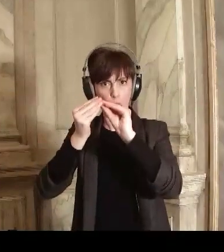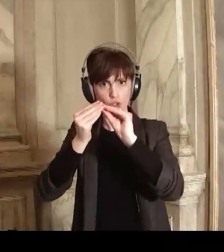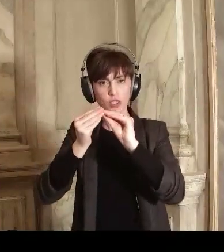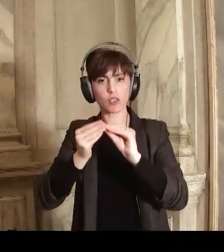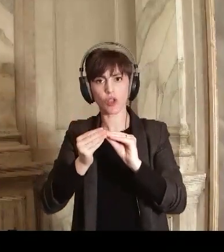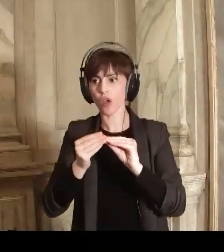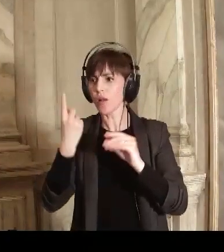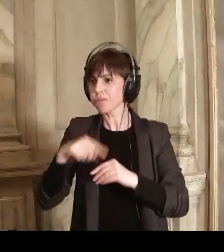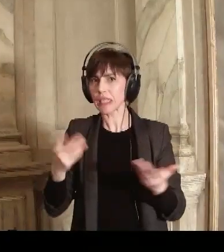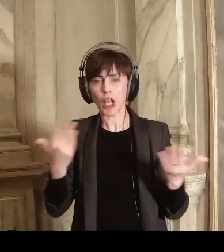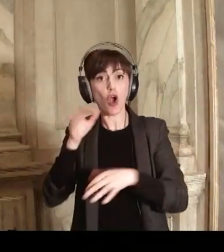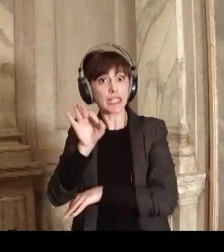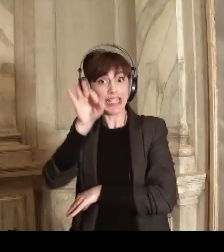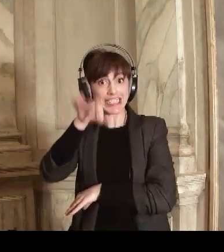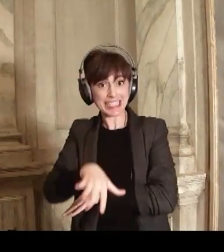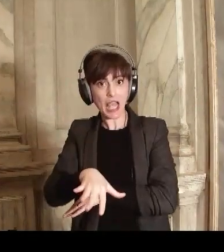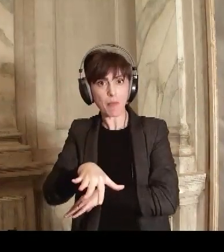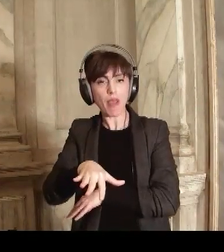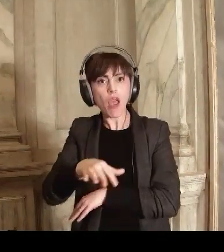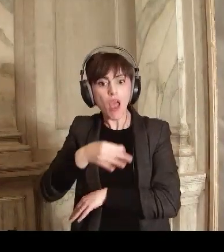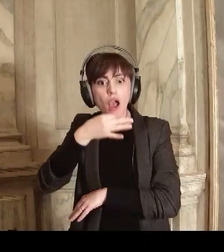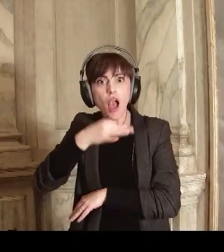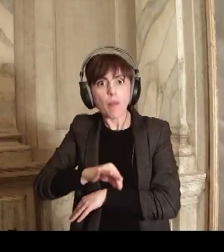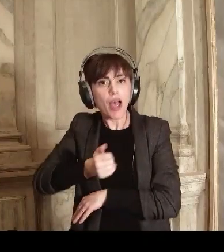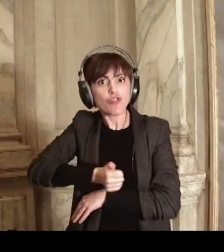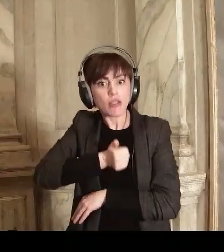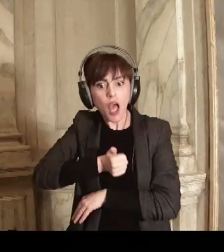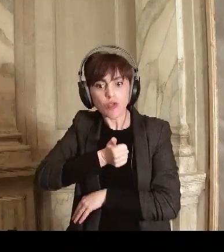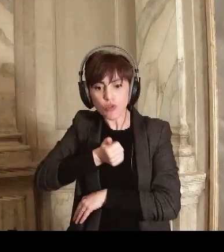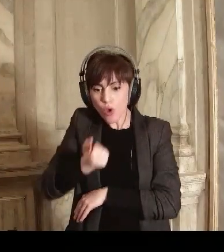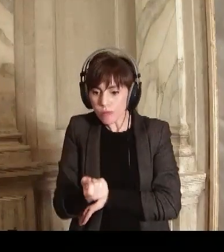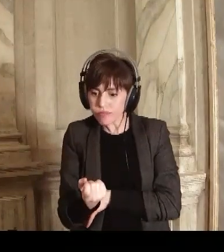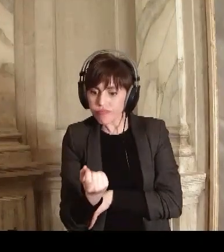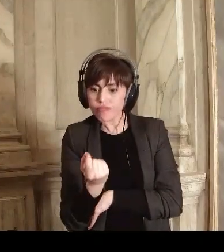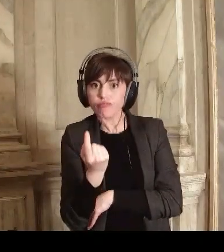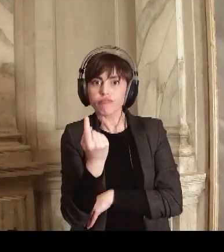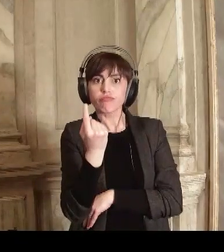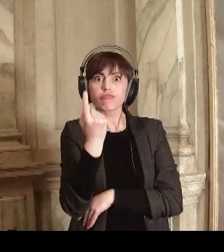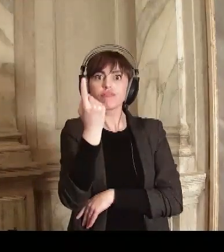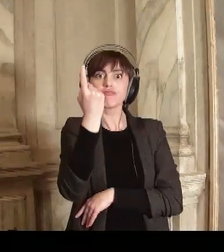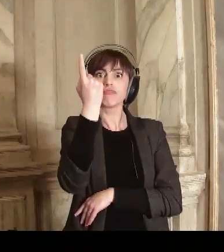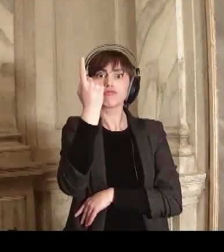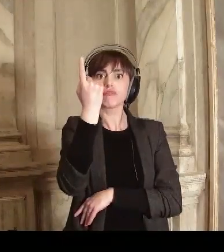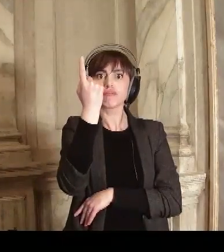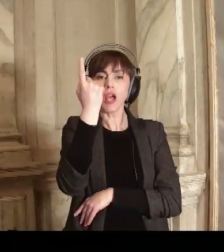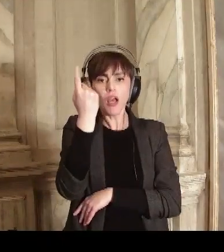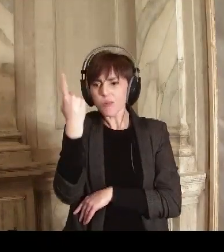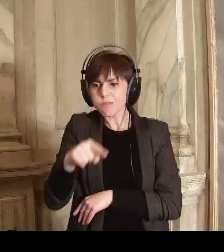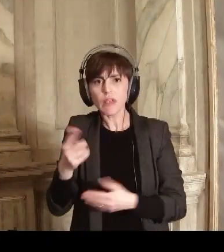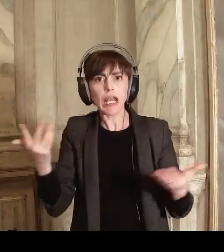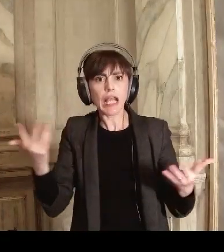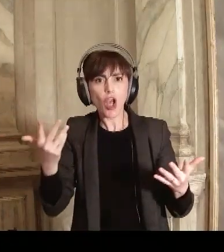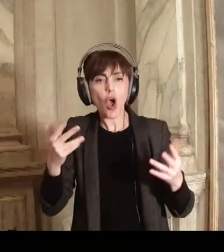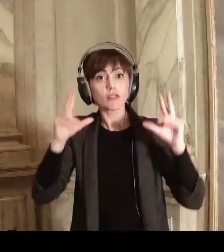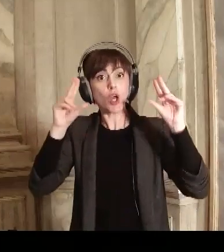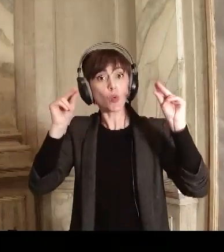un seme capace di autosvilupparsi piuttosto che come un albero già definito in tutti i dettagli, è un nuovo paradigma